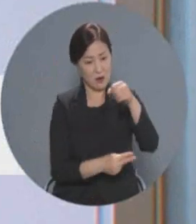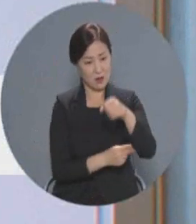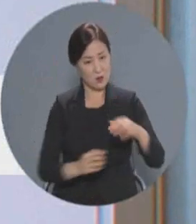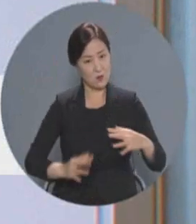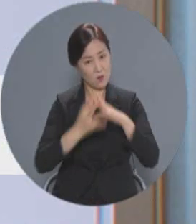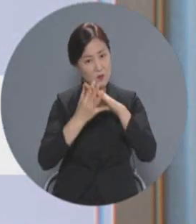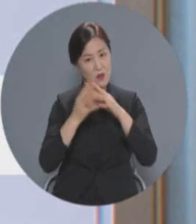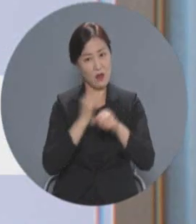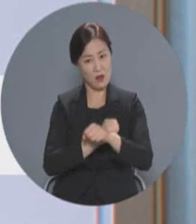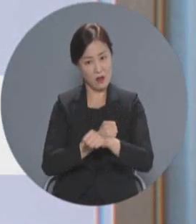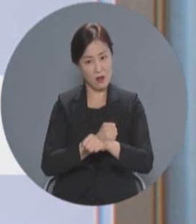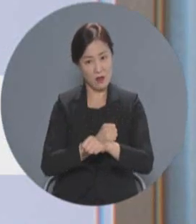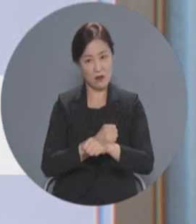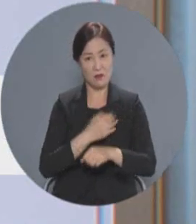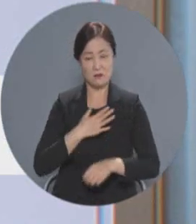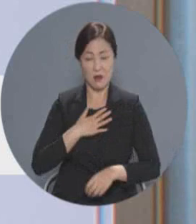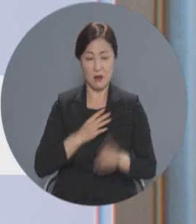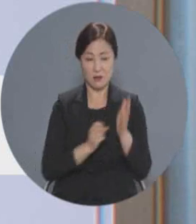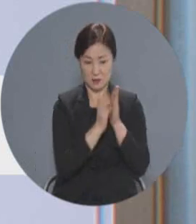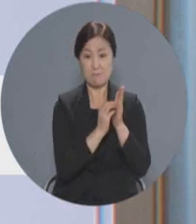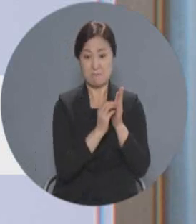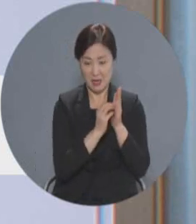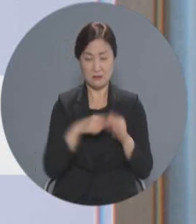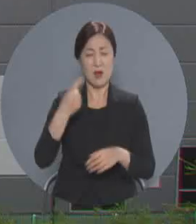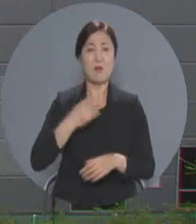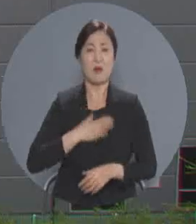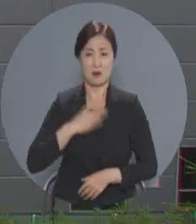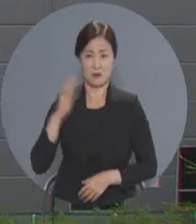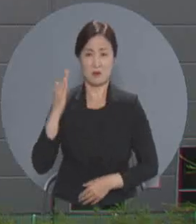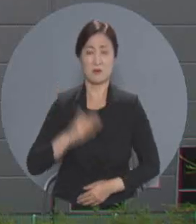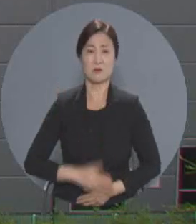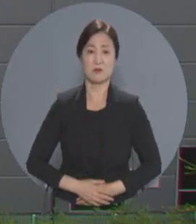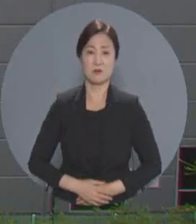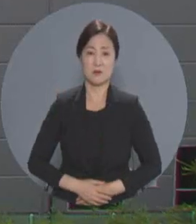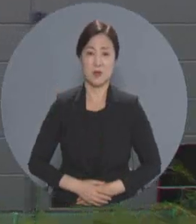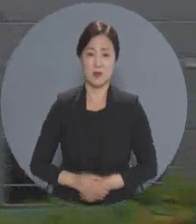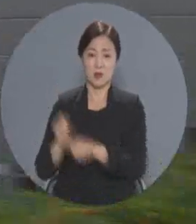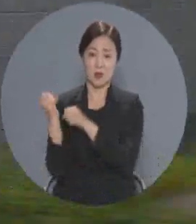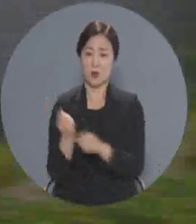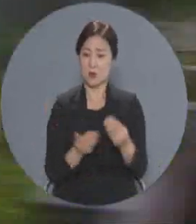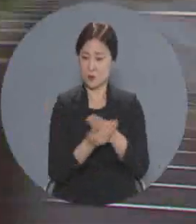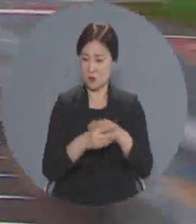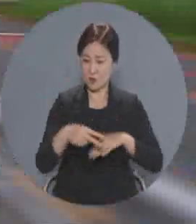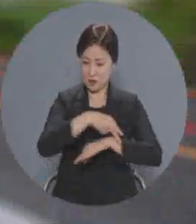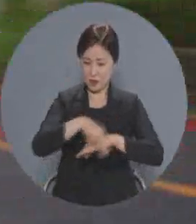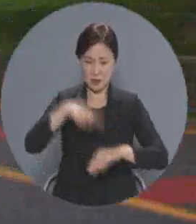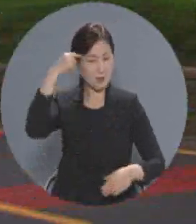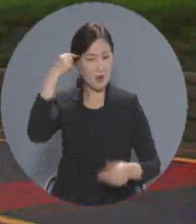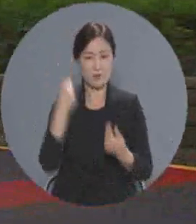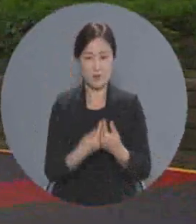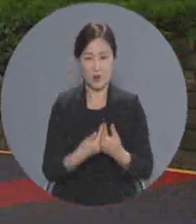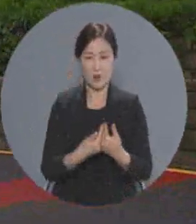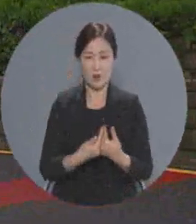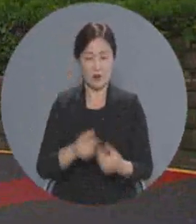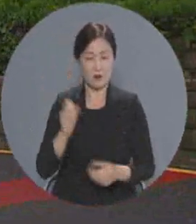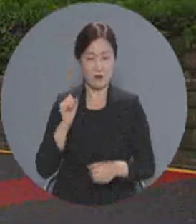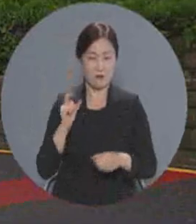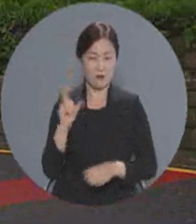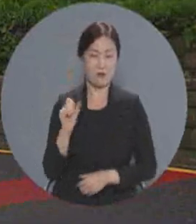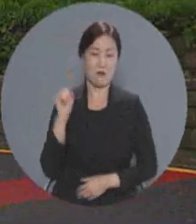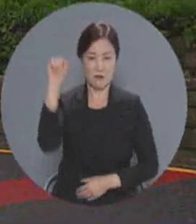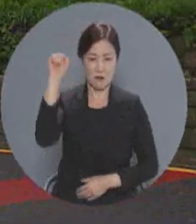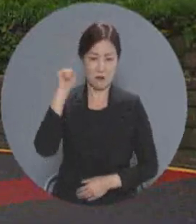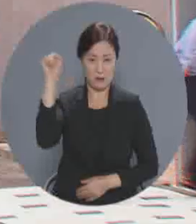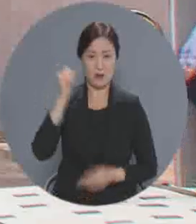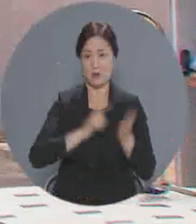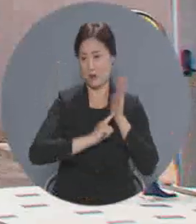한다는 것을 저희들이 입찰이 되고 난 후에 알았습니다. 경도 연륙교 설계에 반대하는 주민들이 강력한 실력 저지를